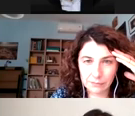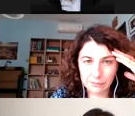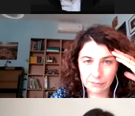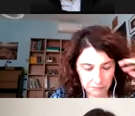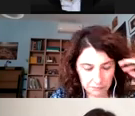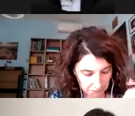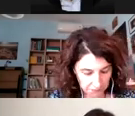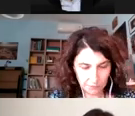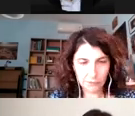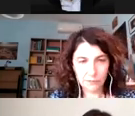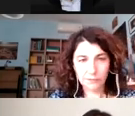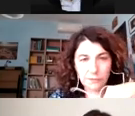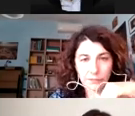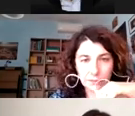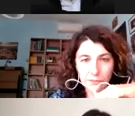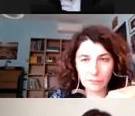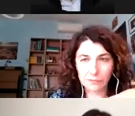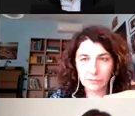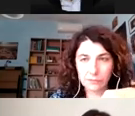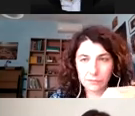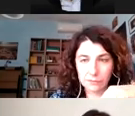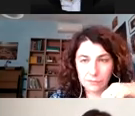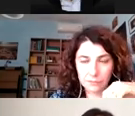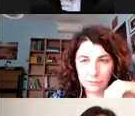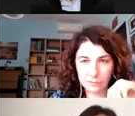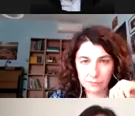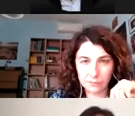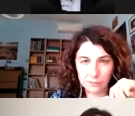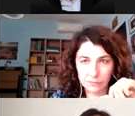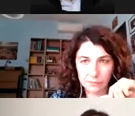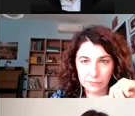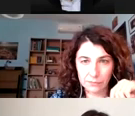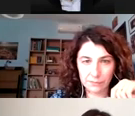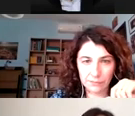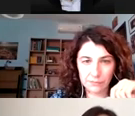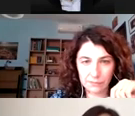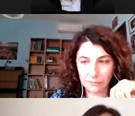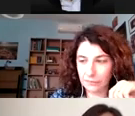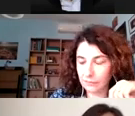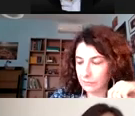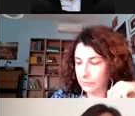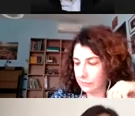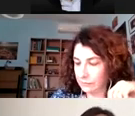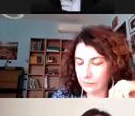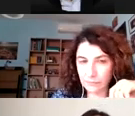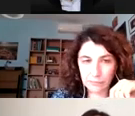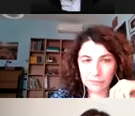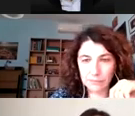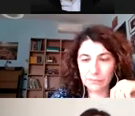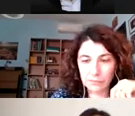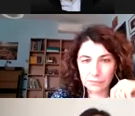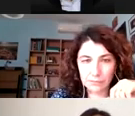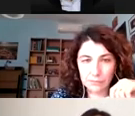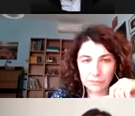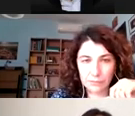delle politiche di comunicazione con l'obiettivo di promuovere eh una migliore relazione con i cittadini. In